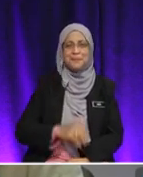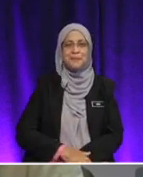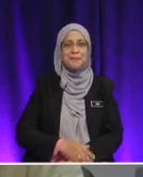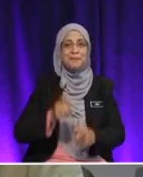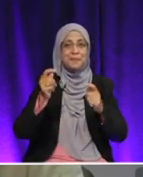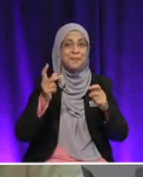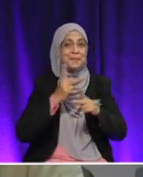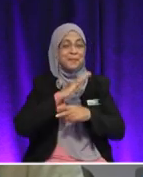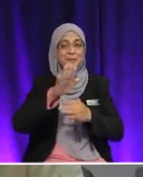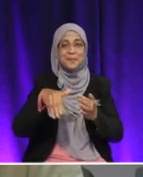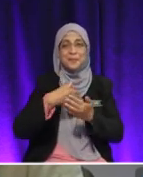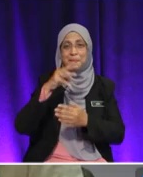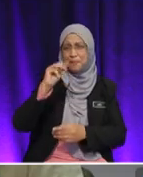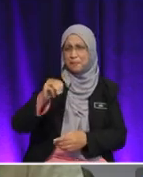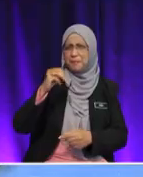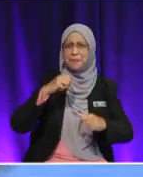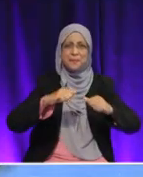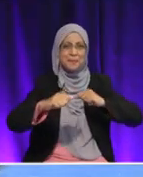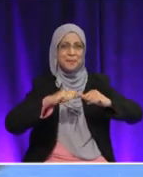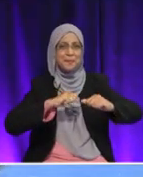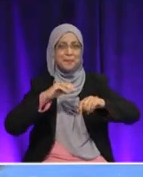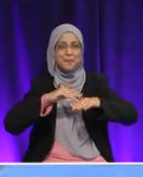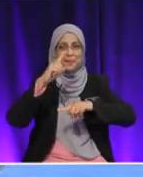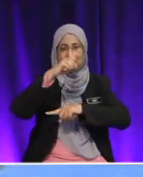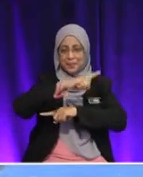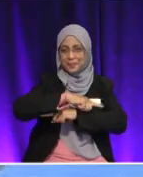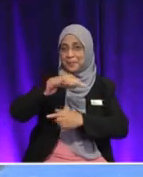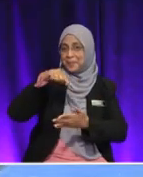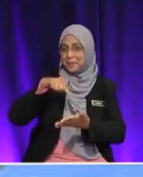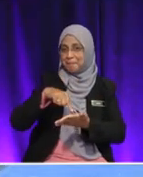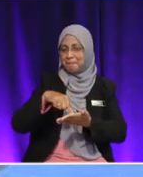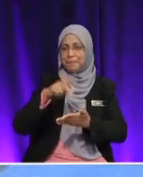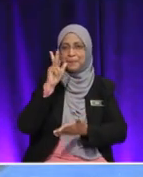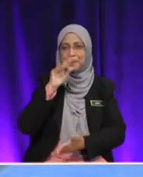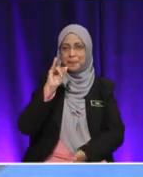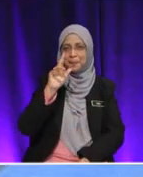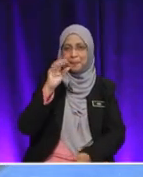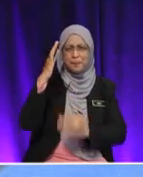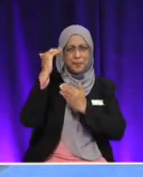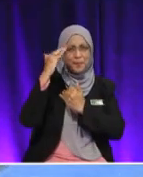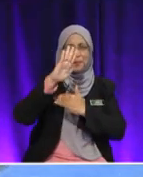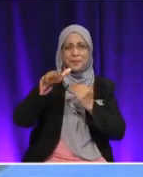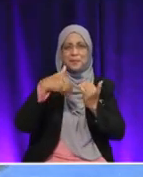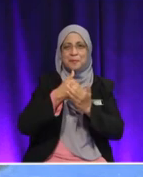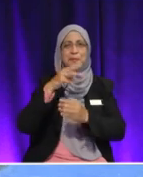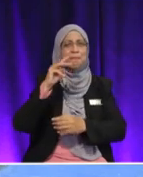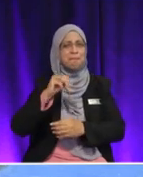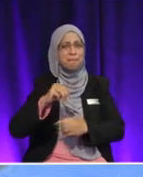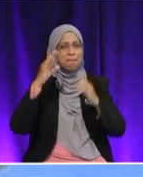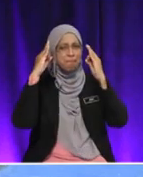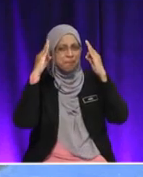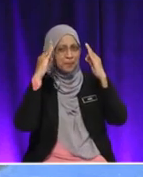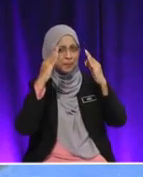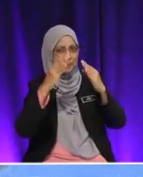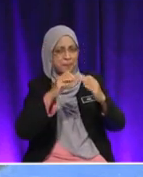semua murid-murid karena begitu aktif menyertai pembelajaran pada hari ini Kak Yuyu berharap agar semua murid-murid telah memberikan tumpuan sepenuhnya